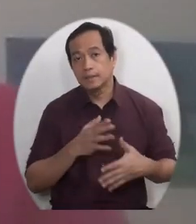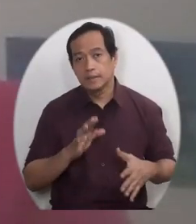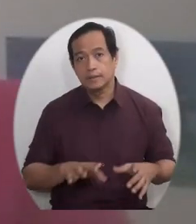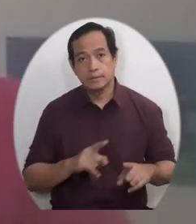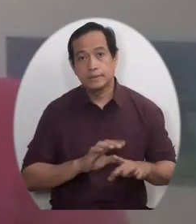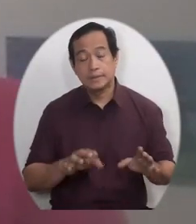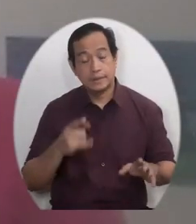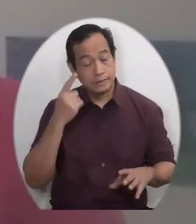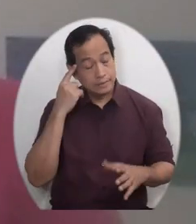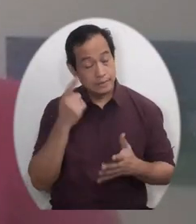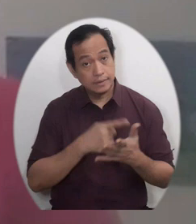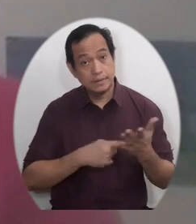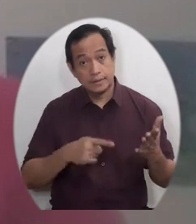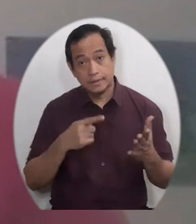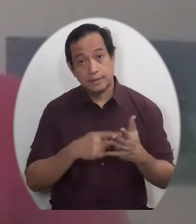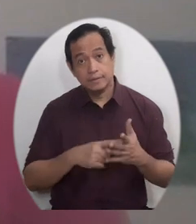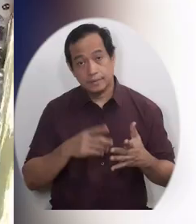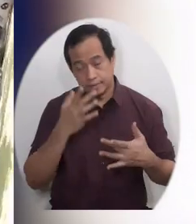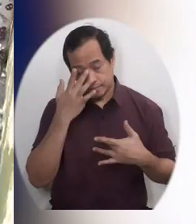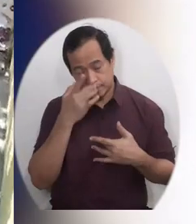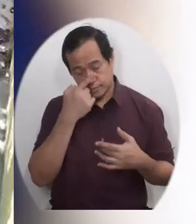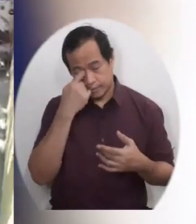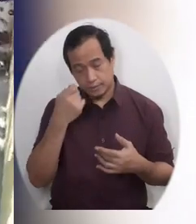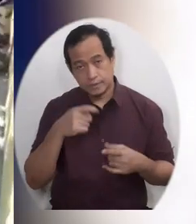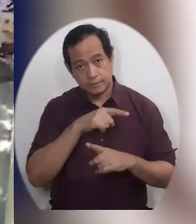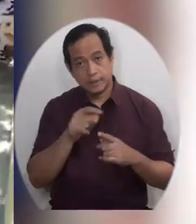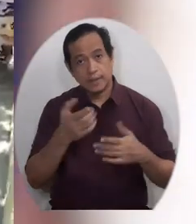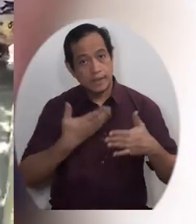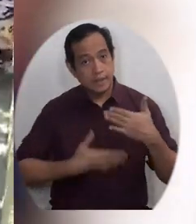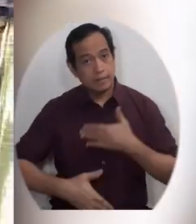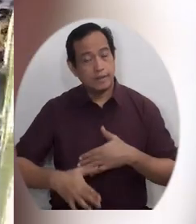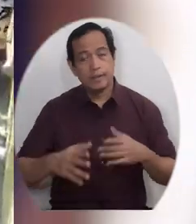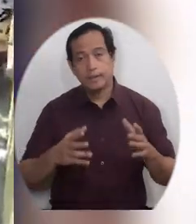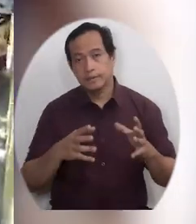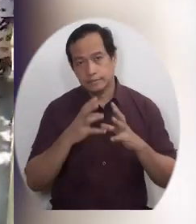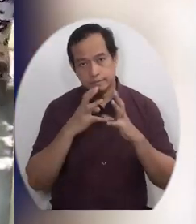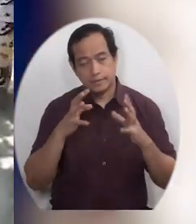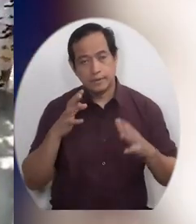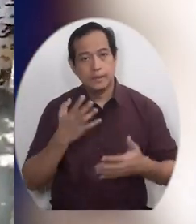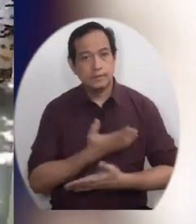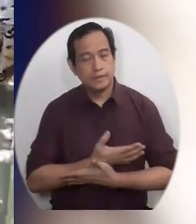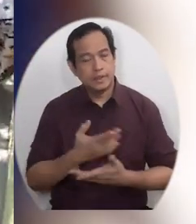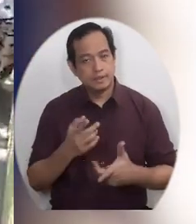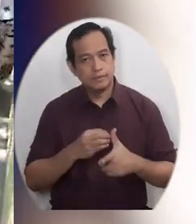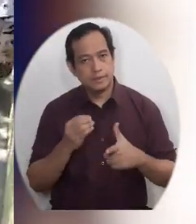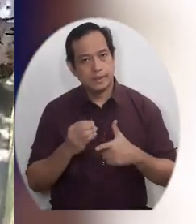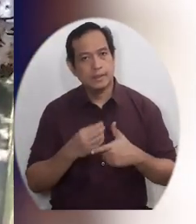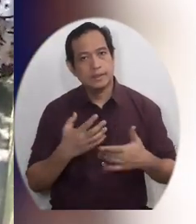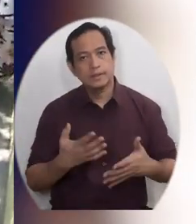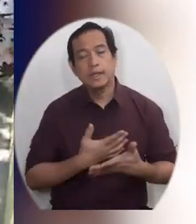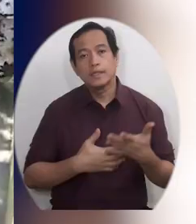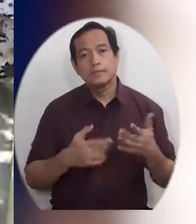Na magkakasakit kasi na pinanganak ko yan, napakataba, pakagiliw. Nagulat na lang ako na